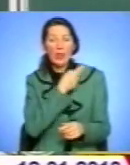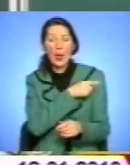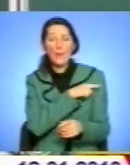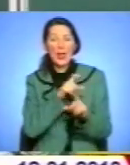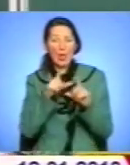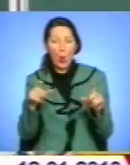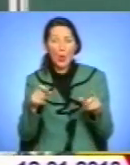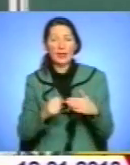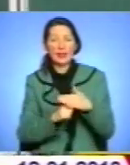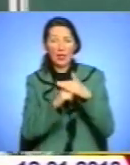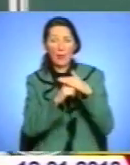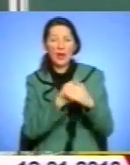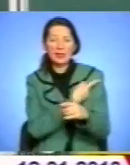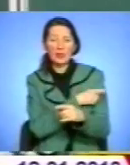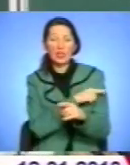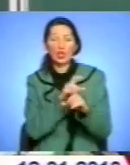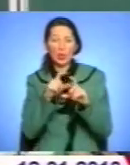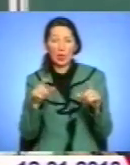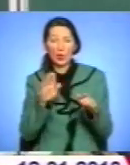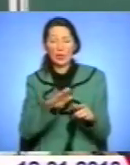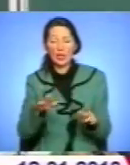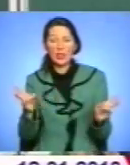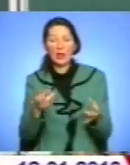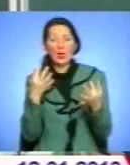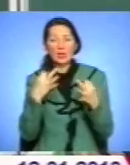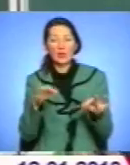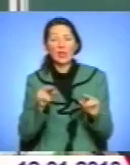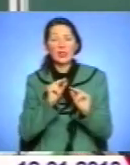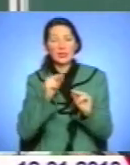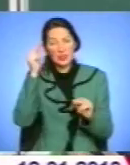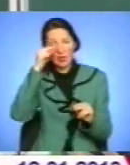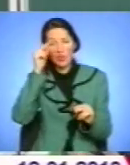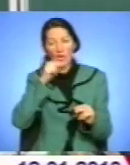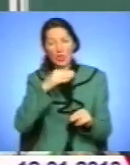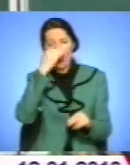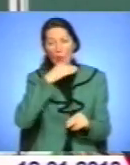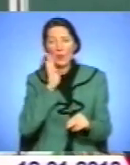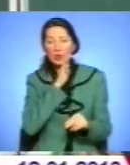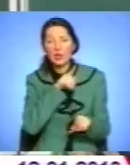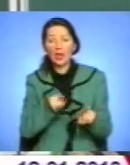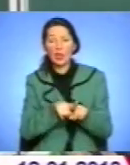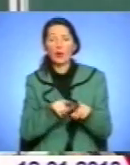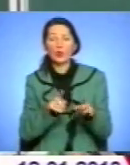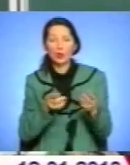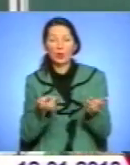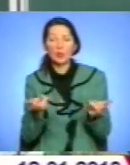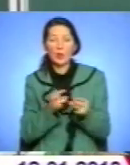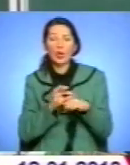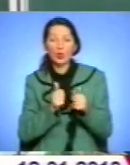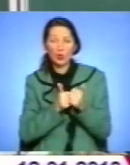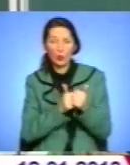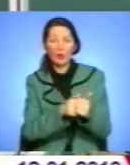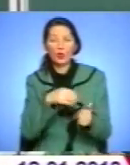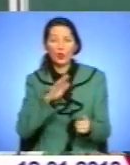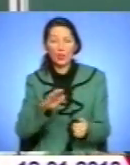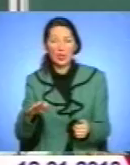діти змушені бути звільнені з навчальних занять, тобто батьки змушені також супроводжувати їх. А